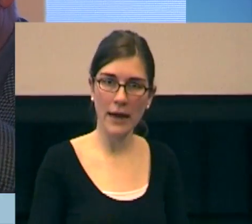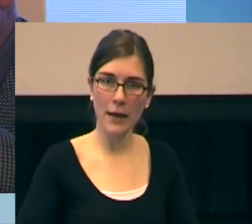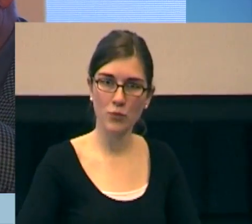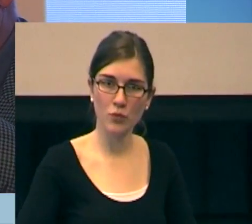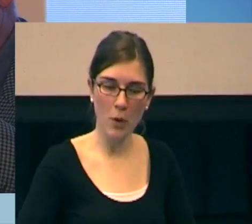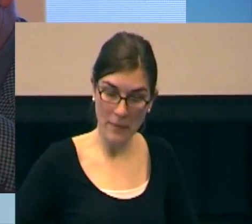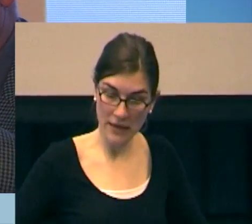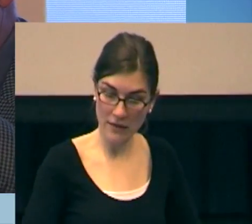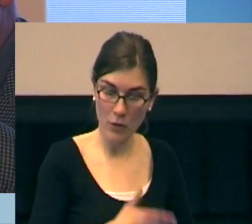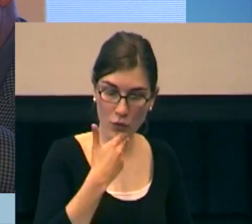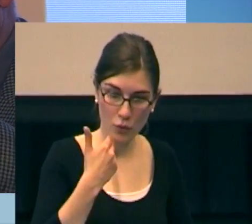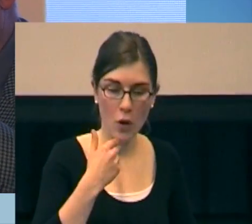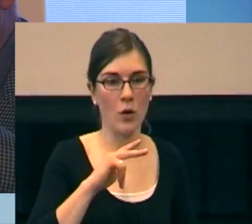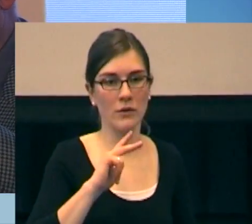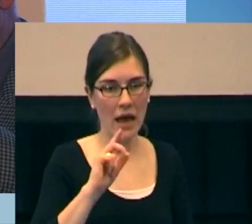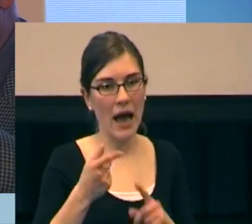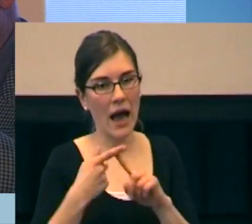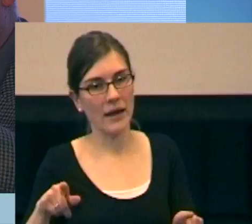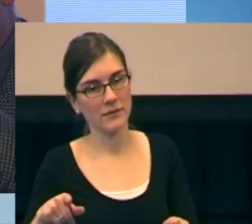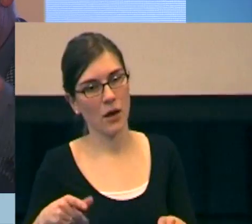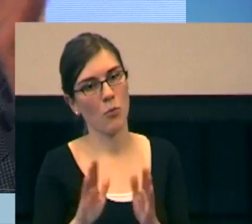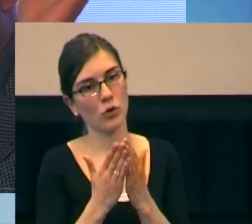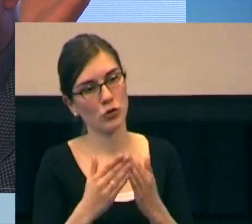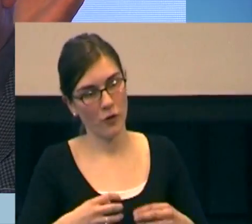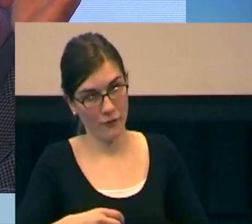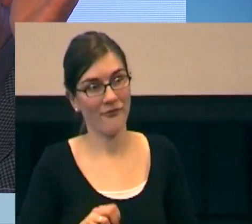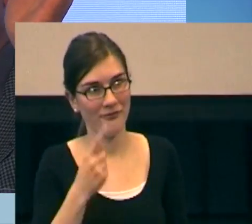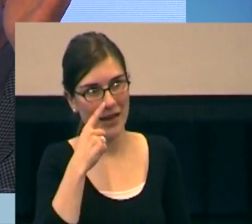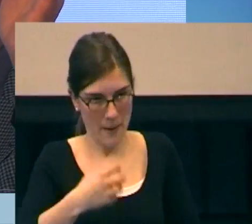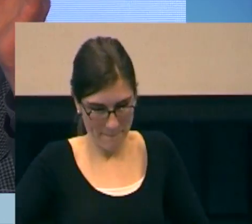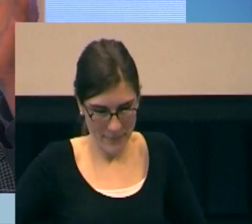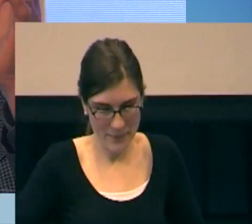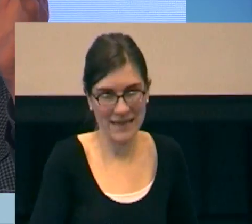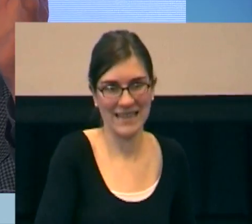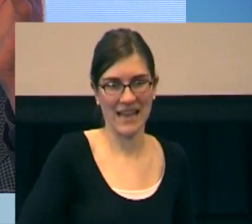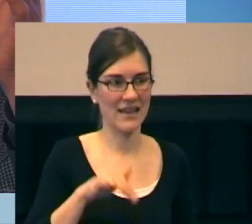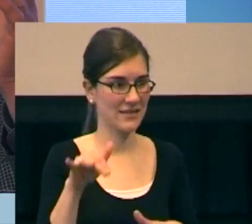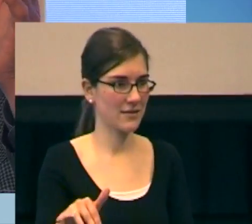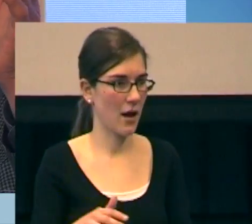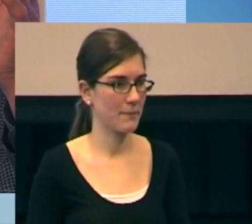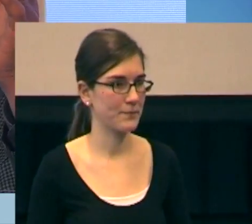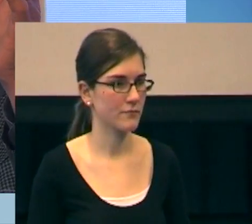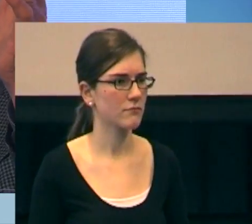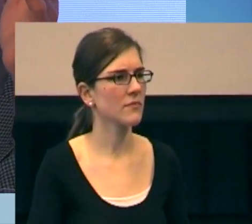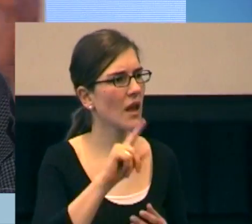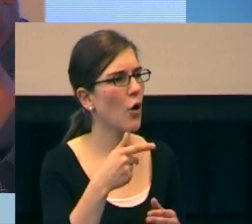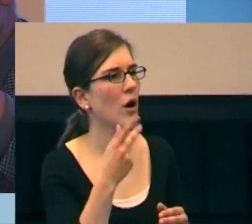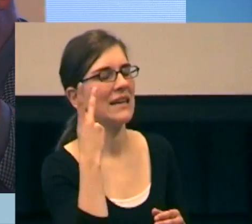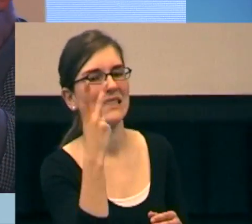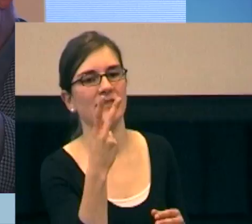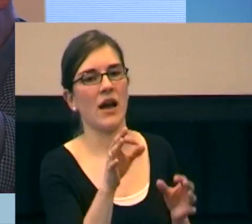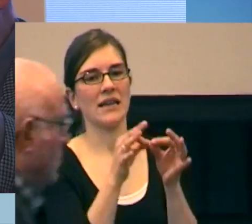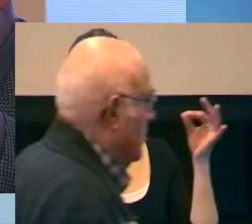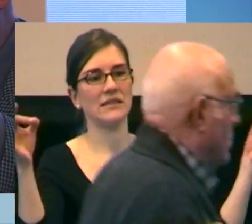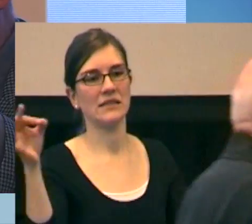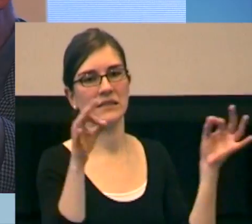und für das metastasierte und fortgeschrittene dann sind außerdem noch zwei Fachzeitschriften interne des